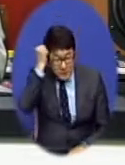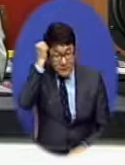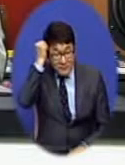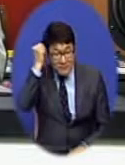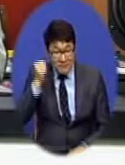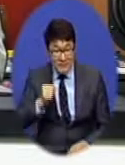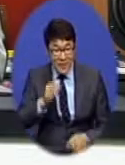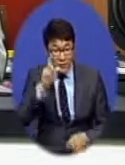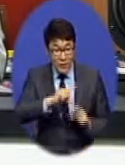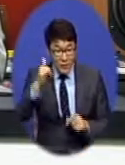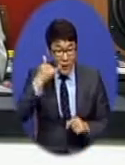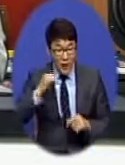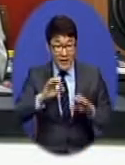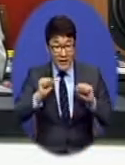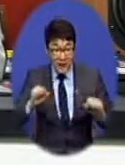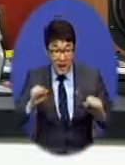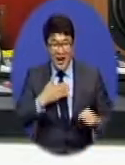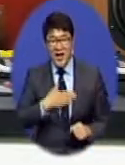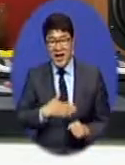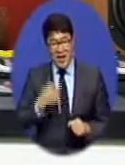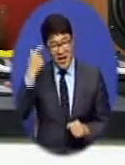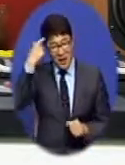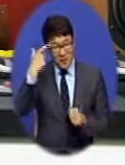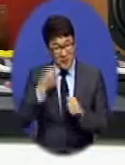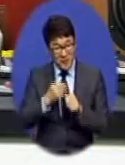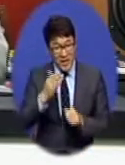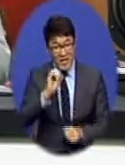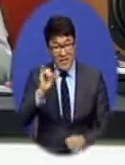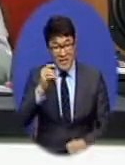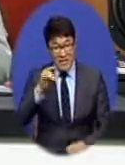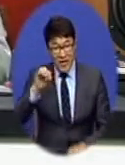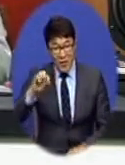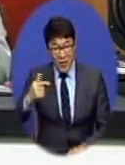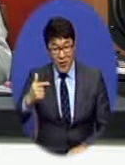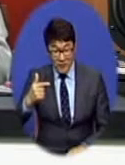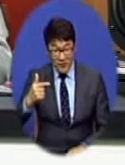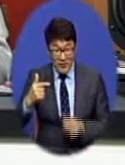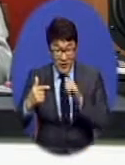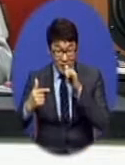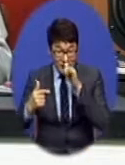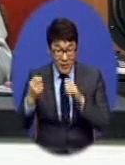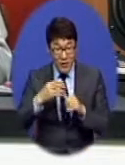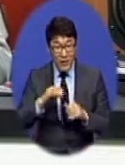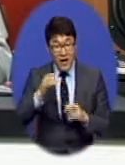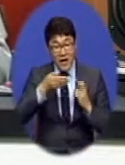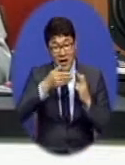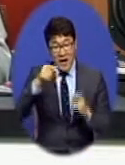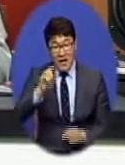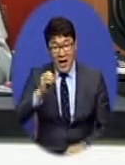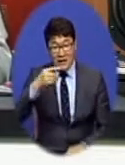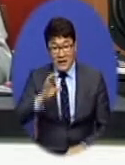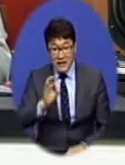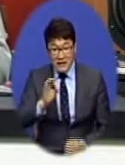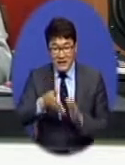전화하시면 안녕하세요 이럴 것 같아요. 예, 예. 자 이제 예. 이태원 이제 이태원인데 우리 강릉시에 대해서 좋은